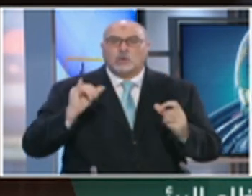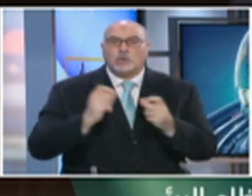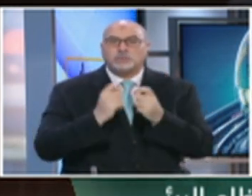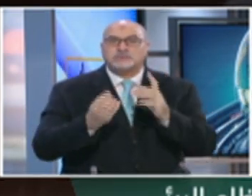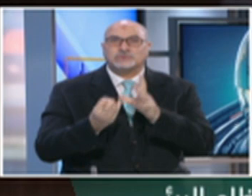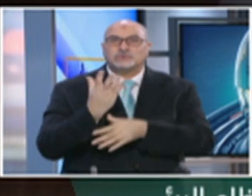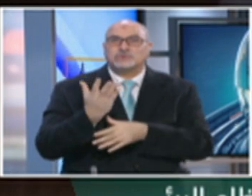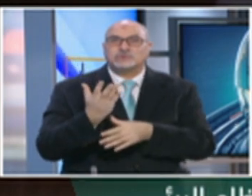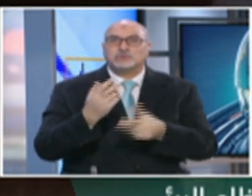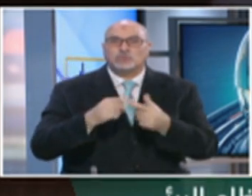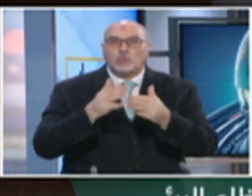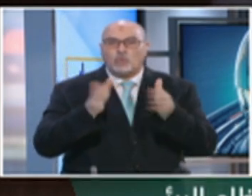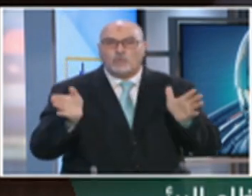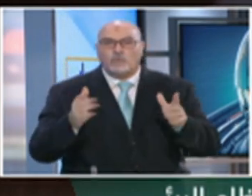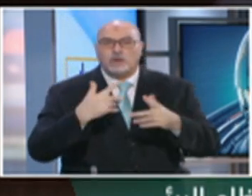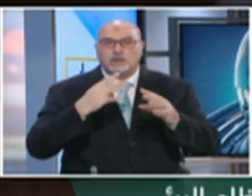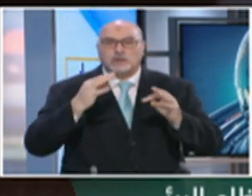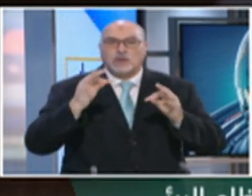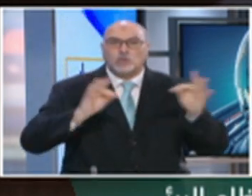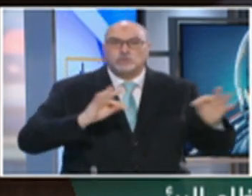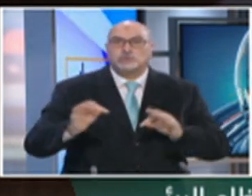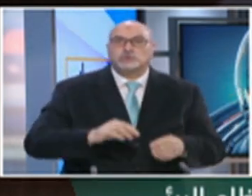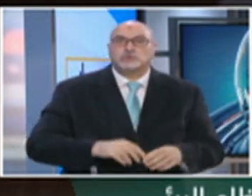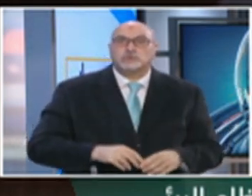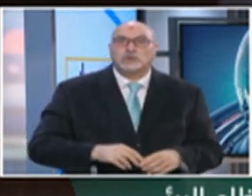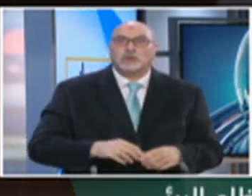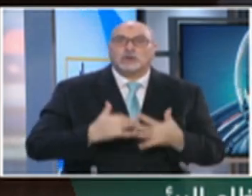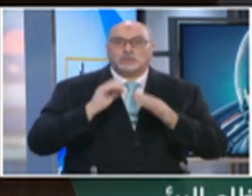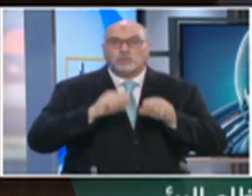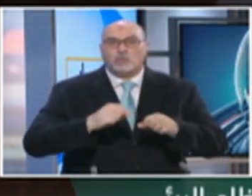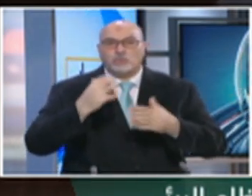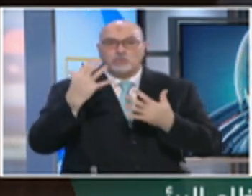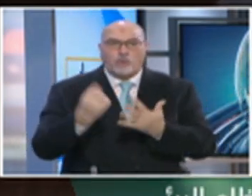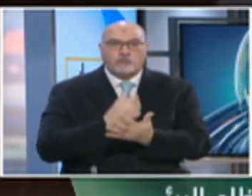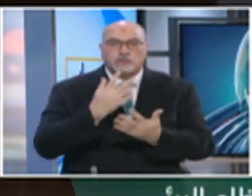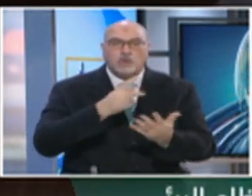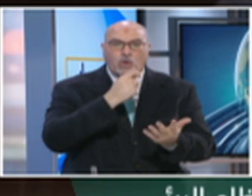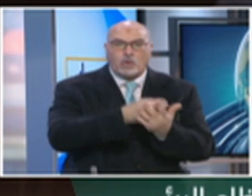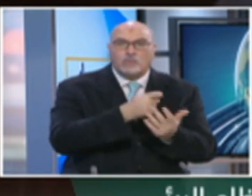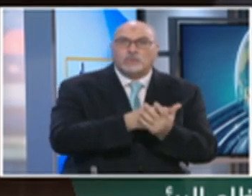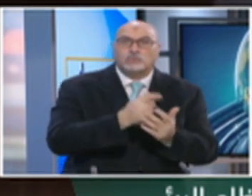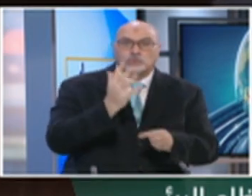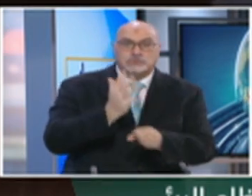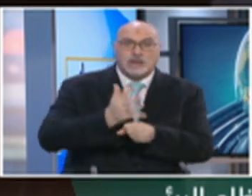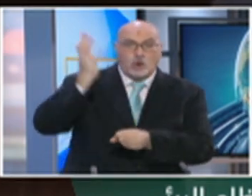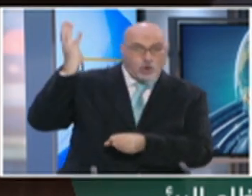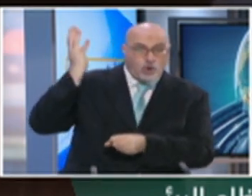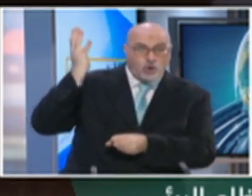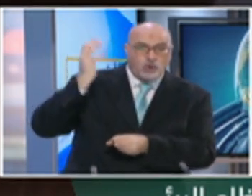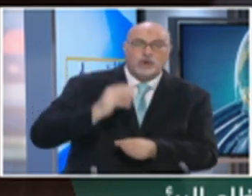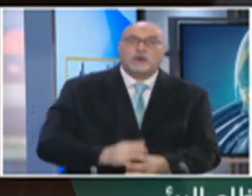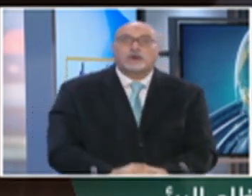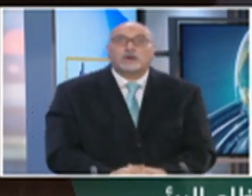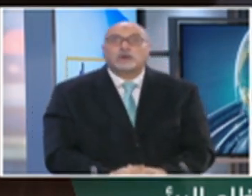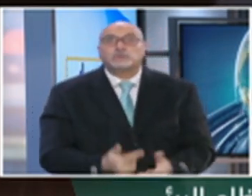منها النشطة في مجالات التكنولوجيا يمكنها من الاستفادة من الإحفاءات الضريبية كلية لمدة 5 سنوات. كما